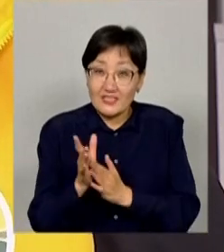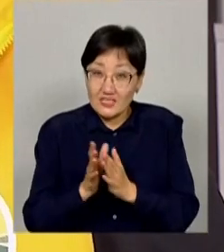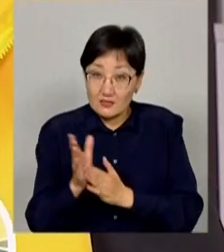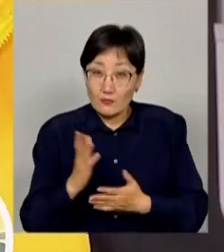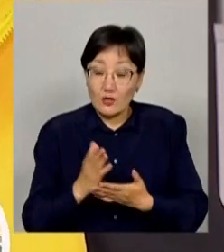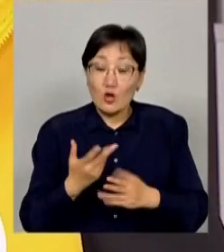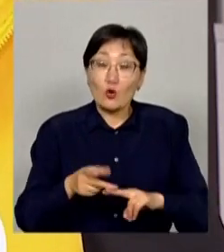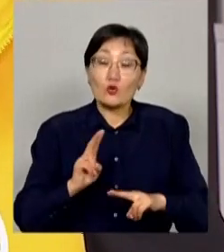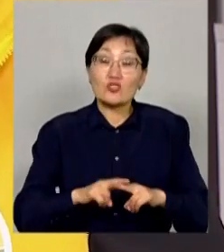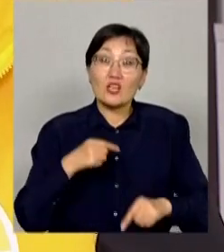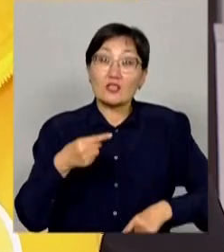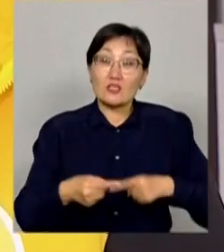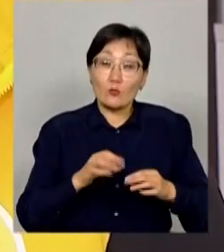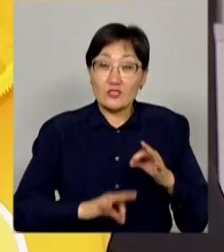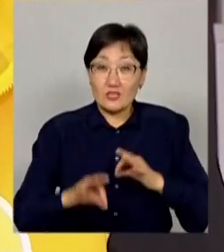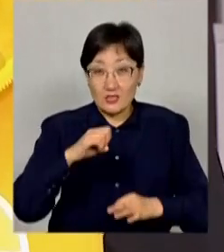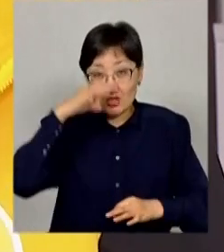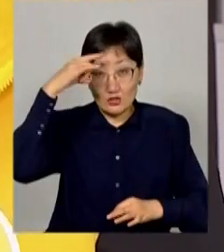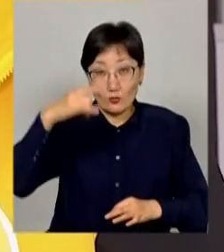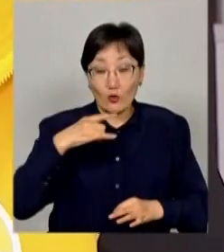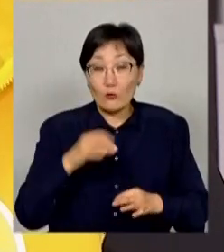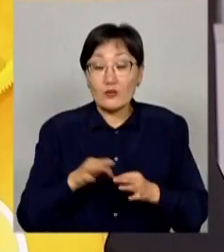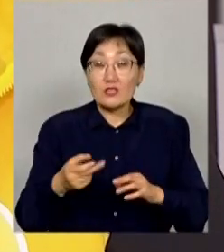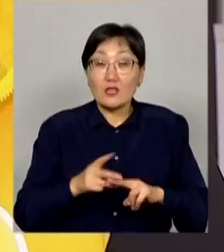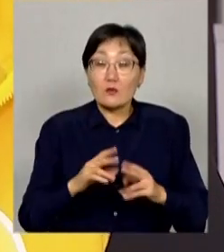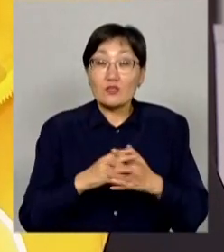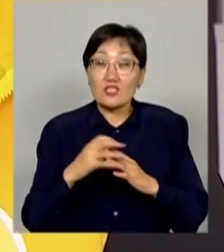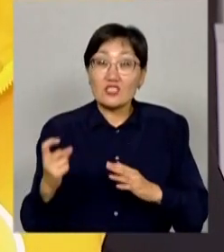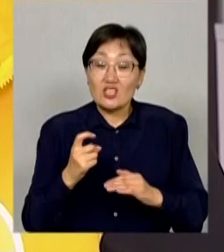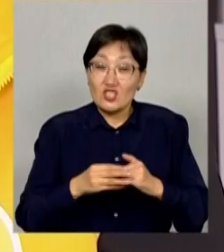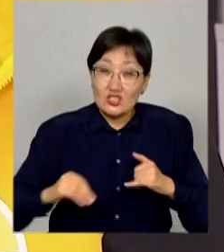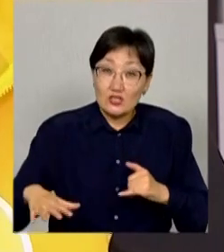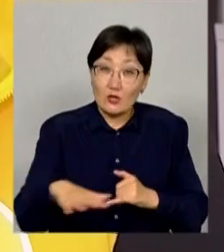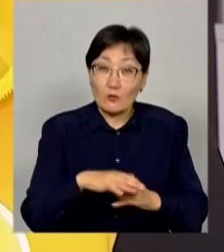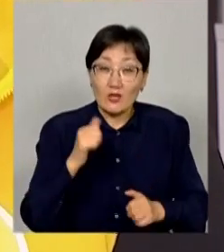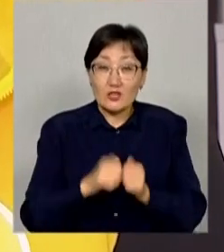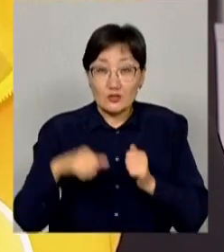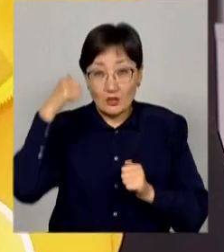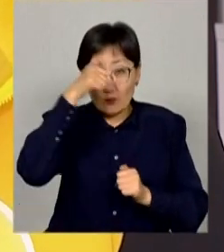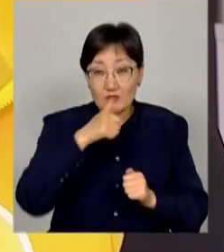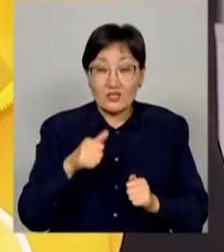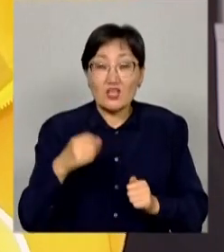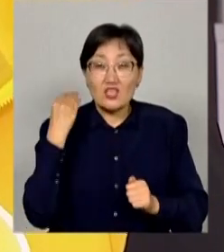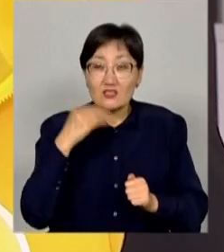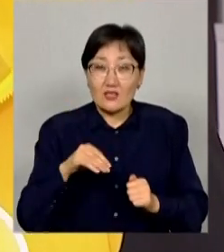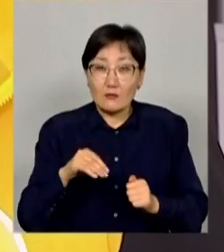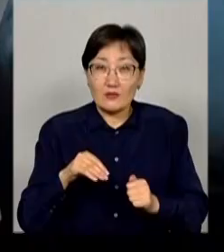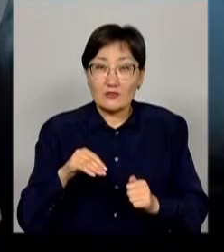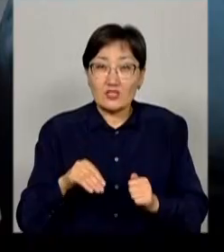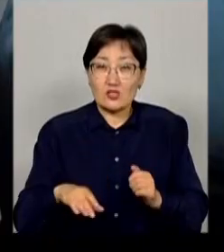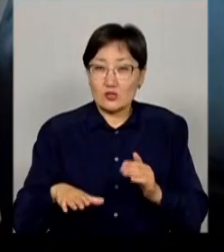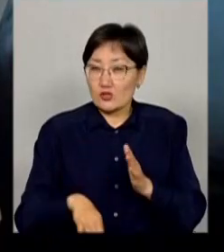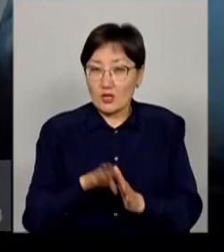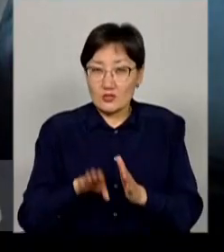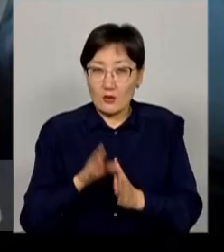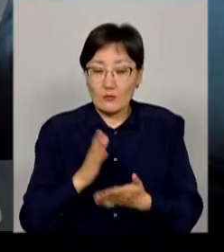арқасында мына осы Шығыс Қазақстан облысындағы осы шаруашылықтың жері жылдан жылға сайын сапасы өте жақсы жақсарып жатыр.